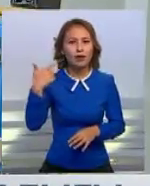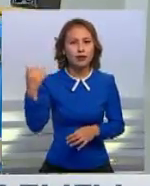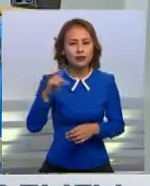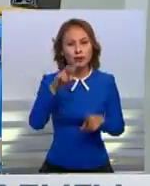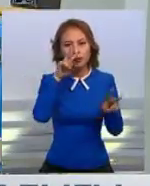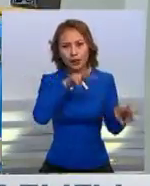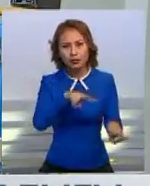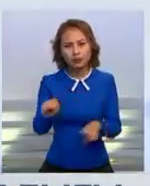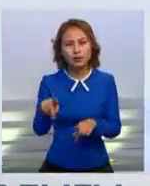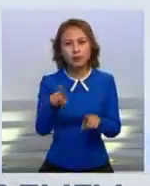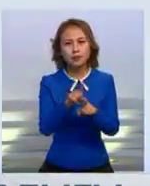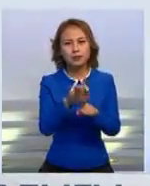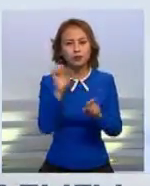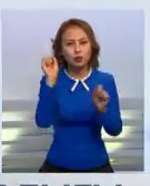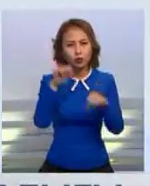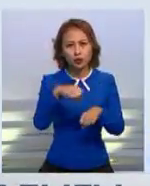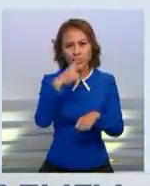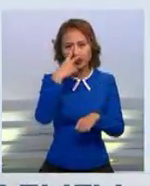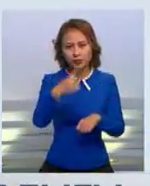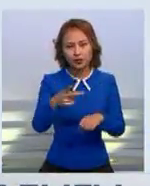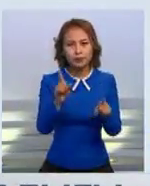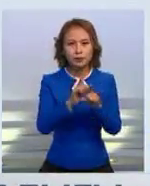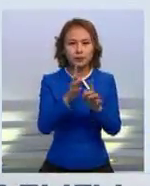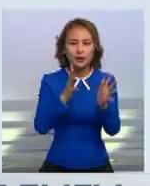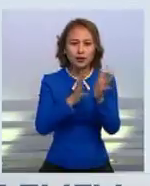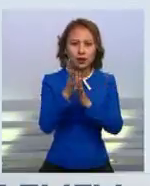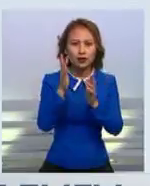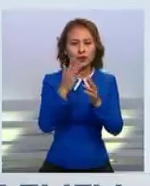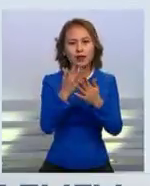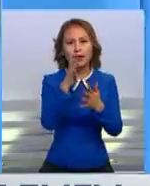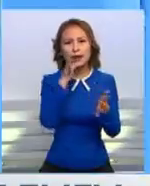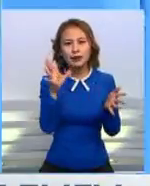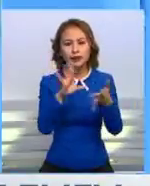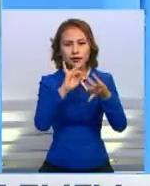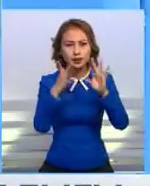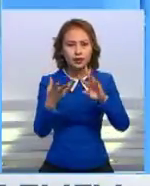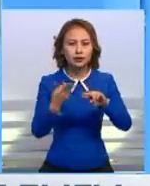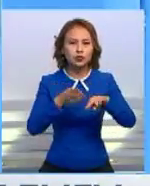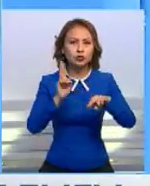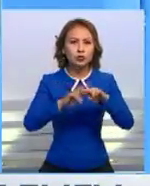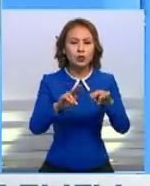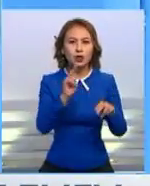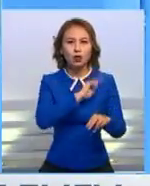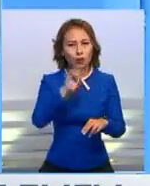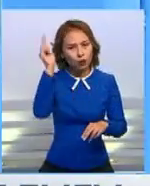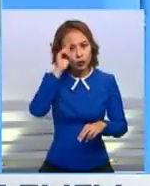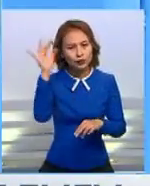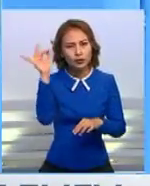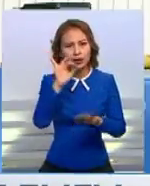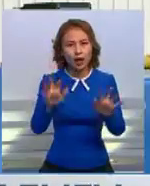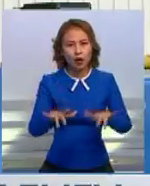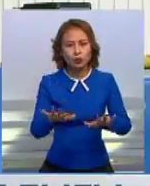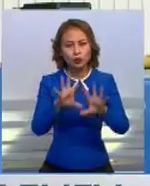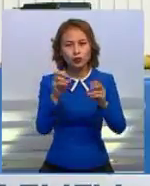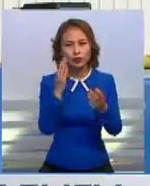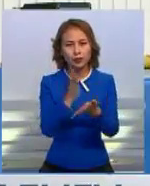бақылау зертханасы арқылы білуге болады. Онда тау, электротехникалық, оқыту және компьютерлік кабинеттер бар.